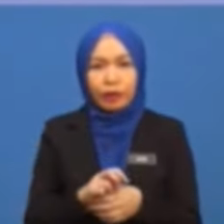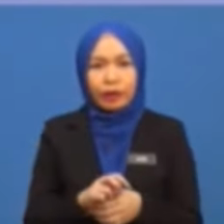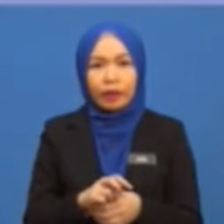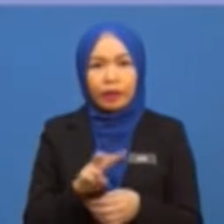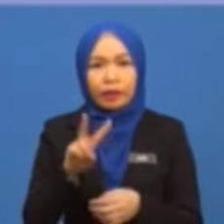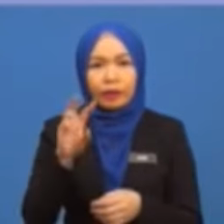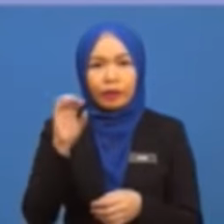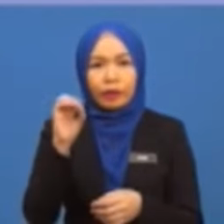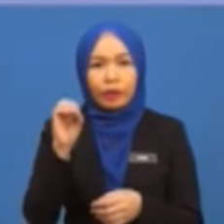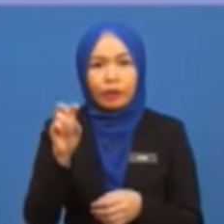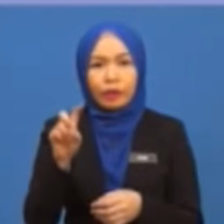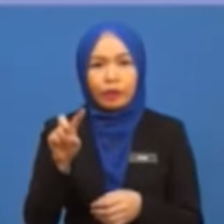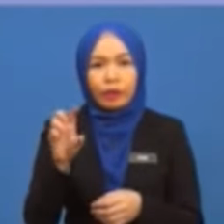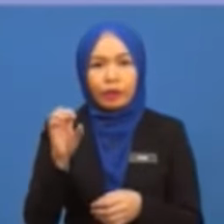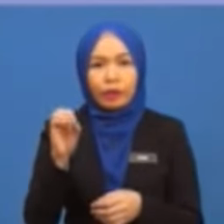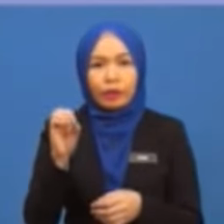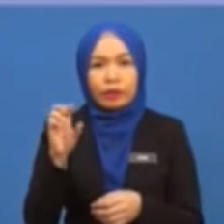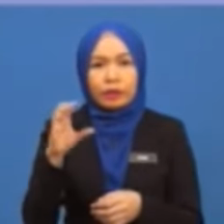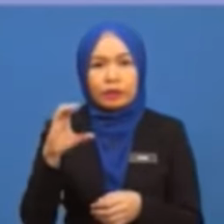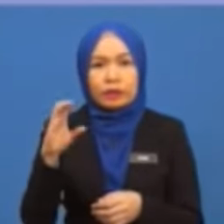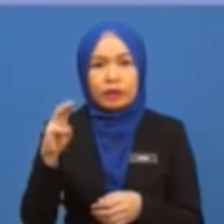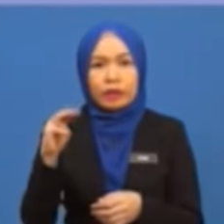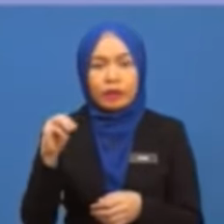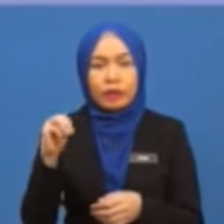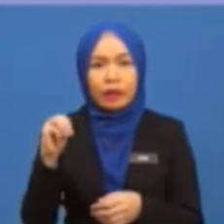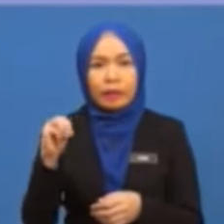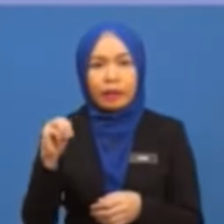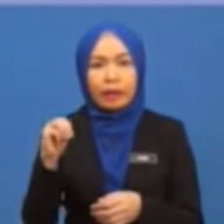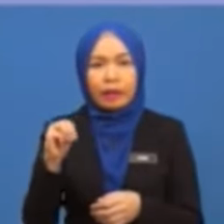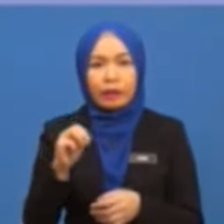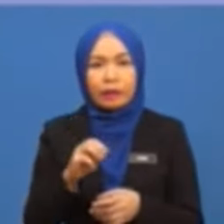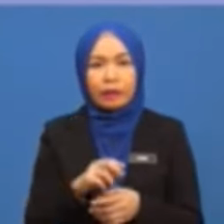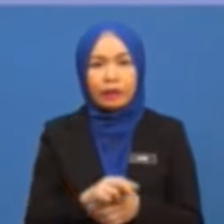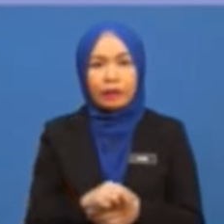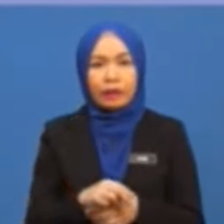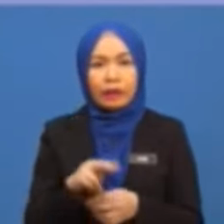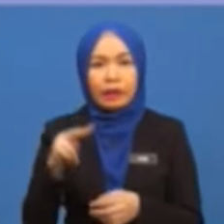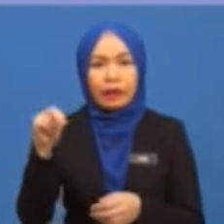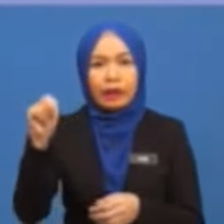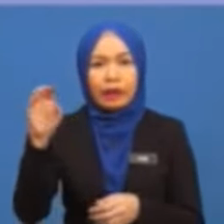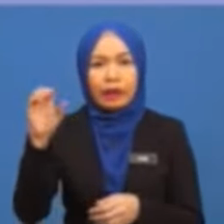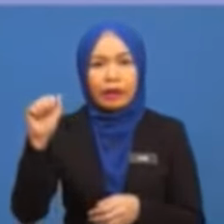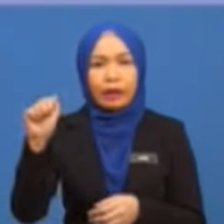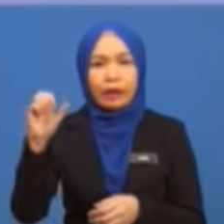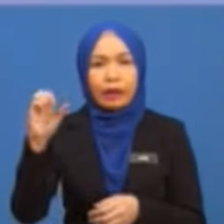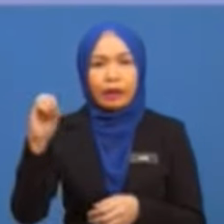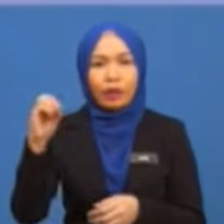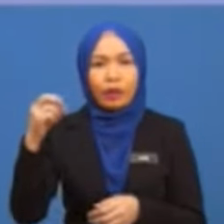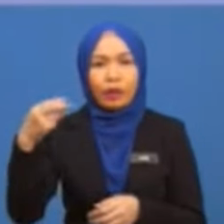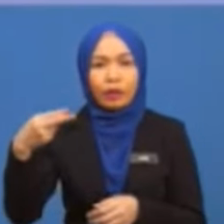Kedua, ukurkan nilai pH setiap natrium hidroksida dengan meter pH.